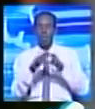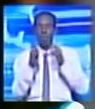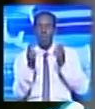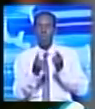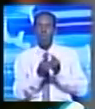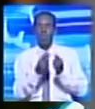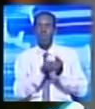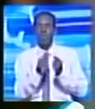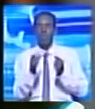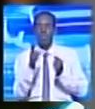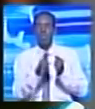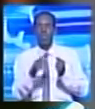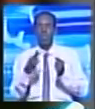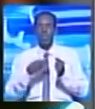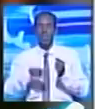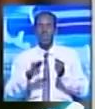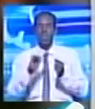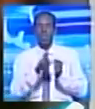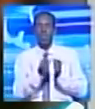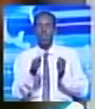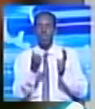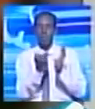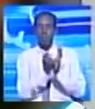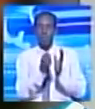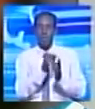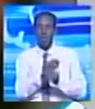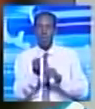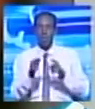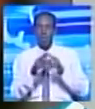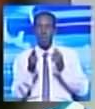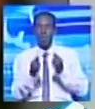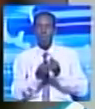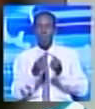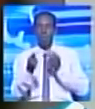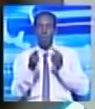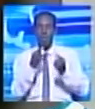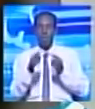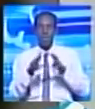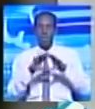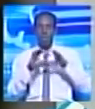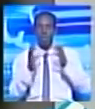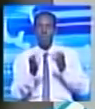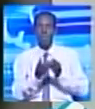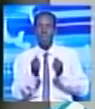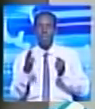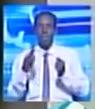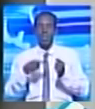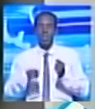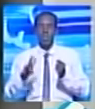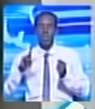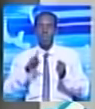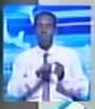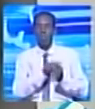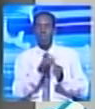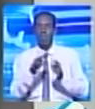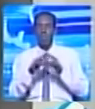causé son arrestation était les fausses papiers d'identité. Dans leur enquête, les agents de la sécurité nationale s'aperçoivent que